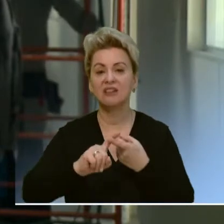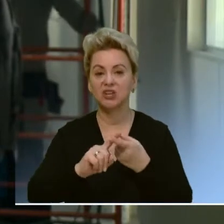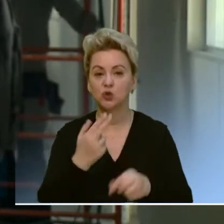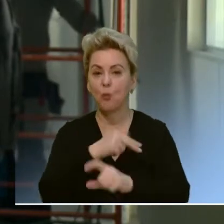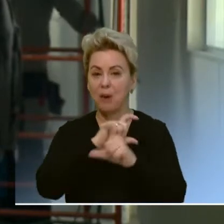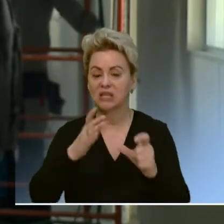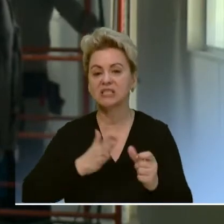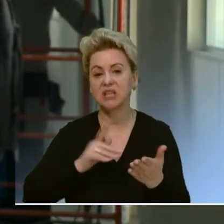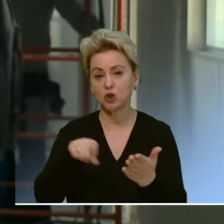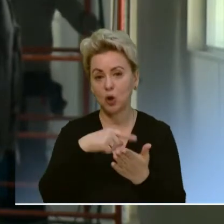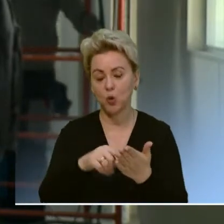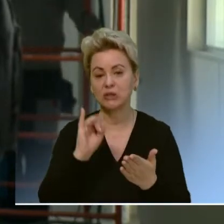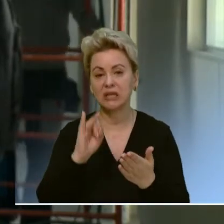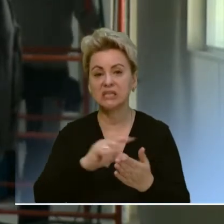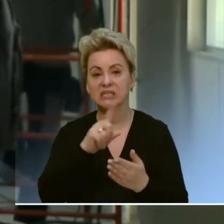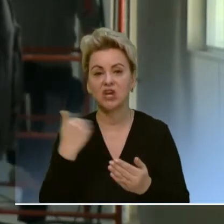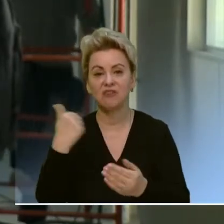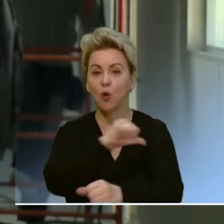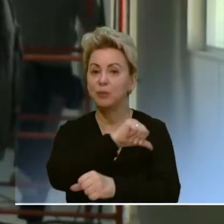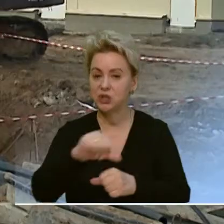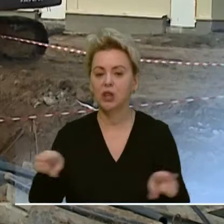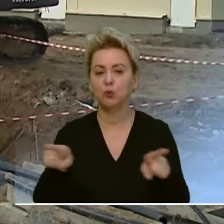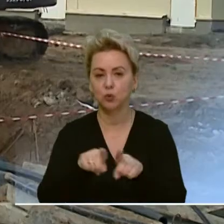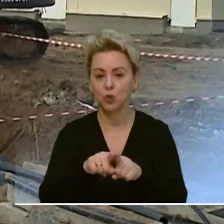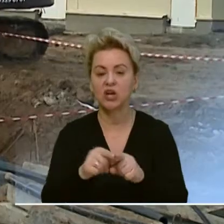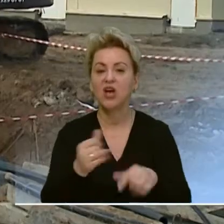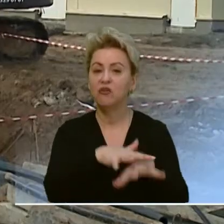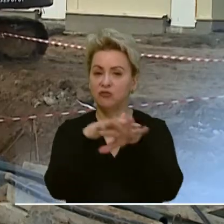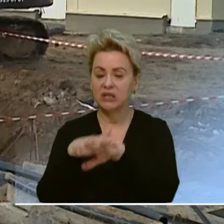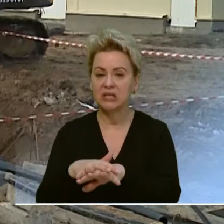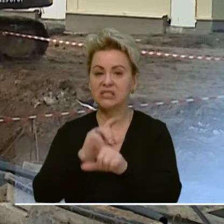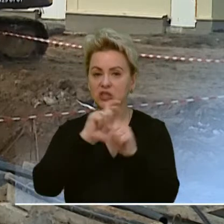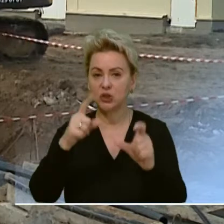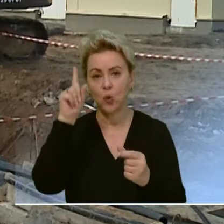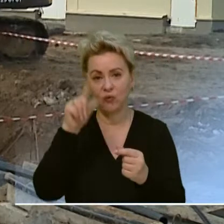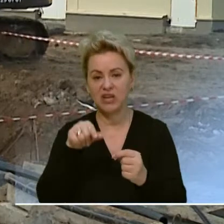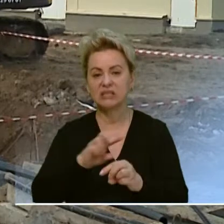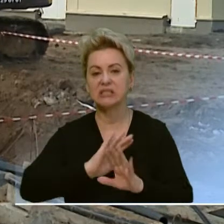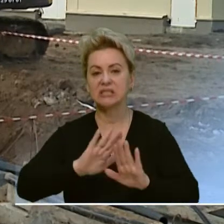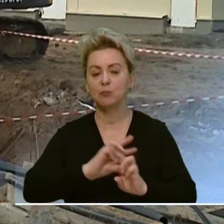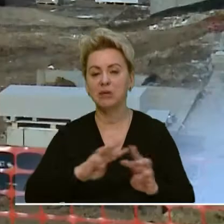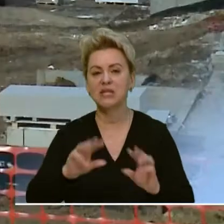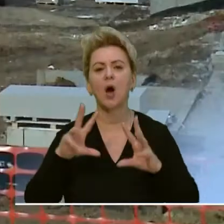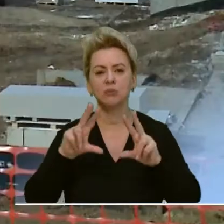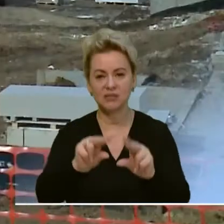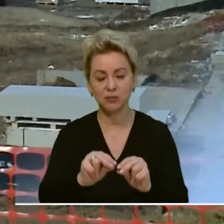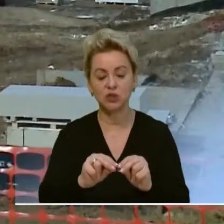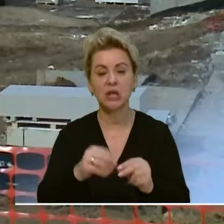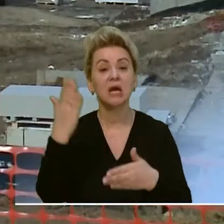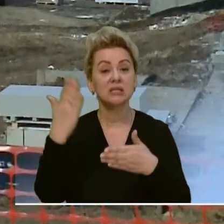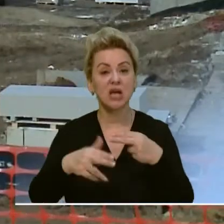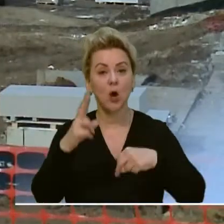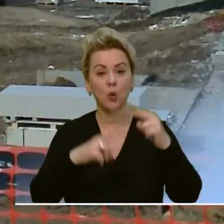больница в нашем городе и за его пределами тоже. Финансированием объект, уверил замминистра, полностью обеспечен.